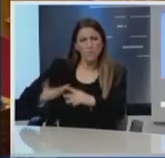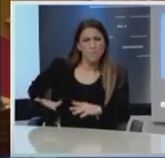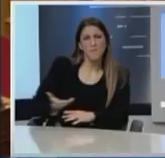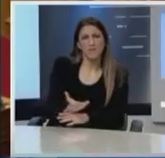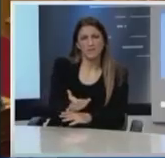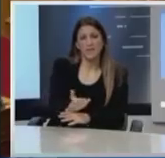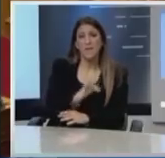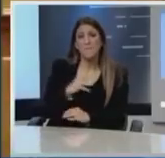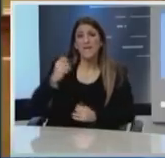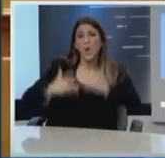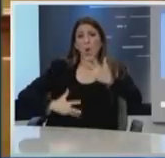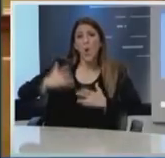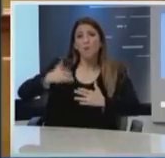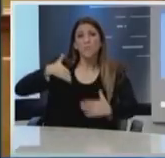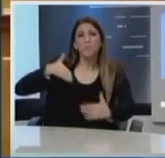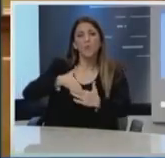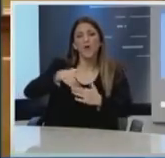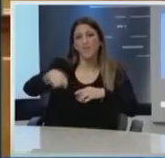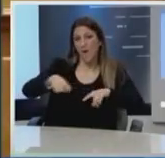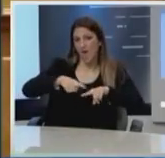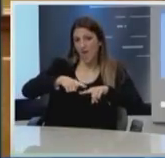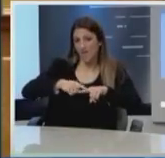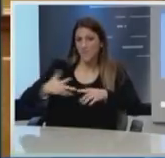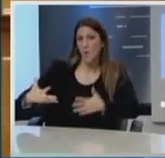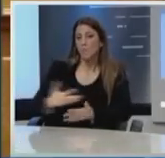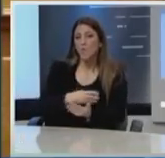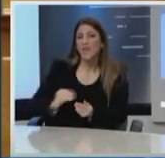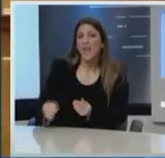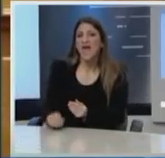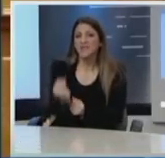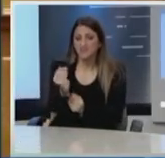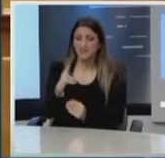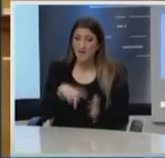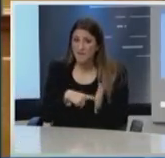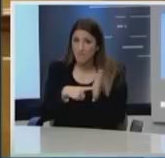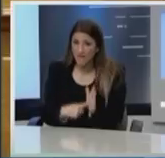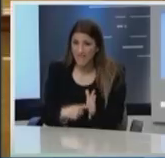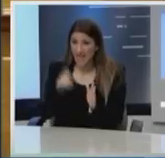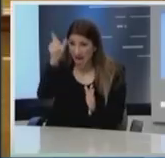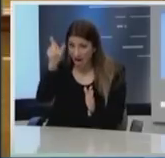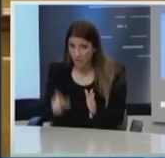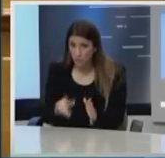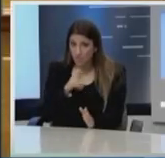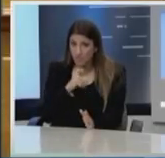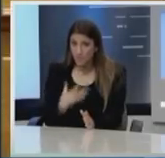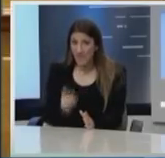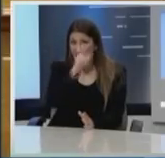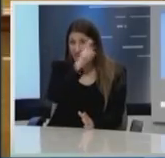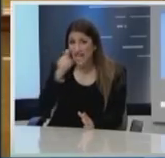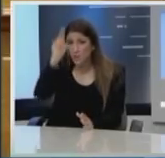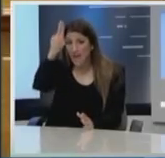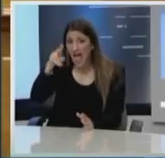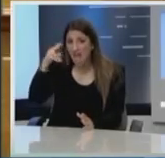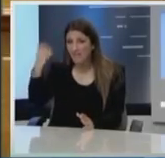στην Ελλάδα. Στο πόθεν έσχες φέρεται ότι έχει κάποια εκατομμύρια στην Ελβετία.